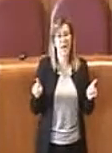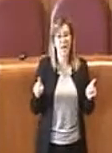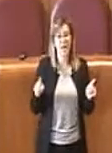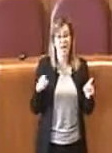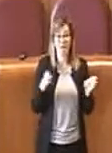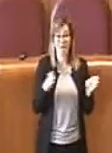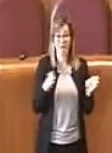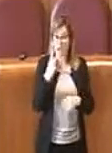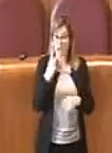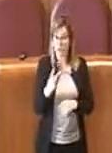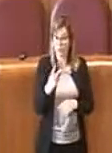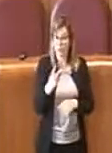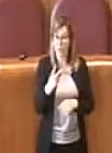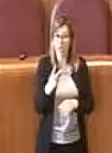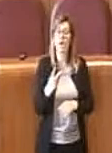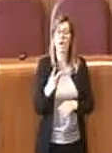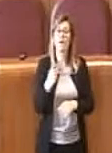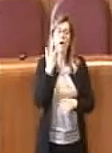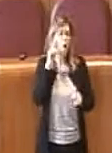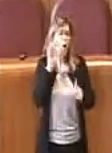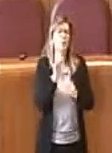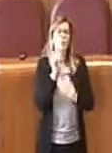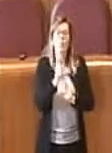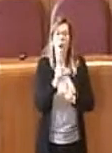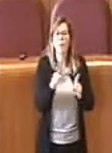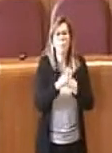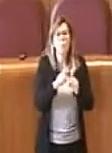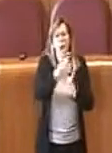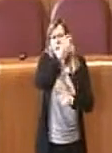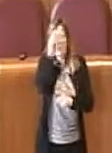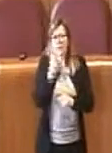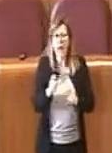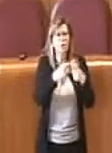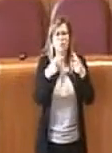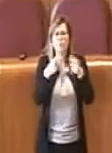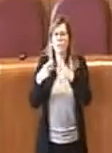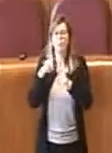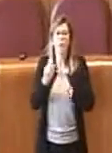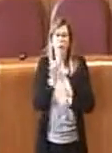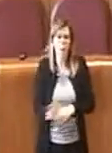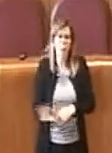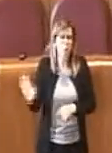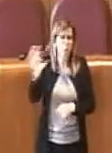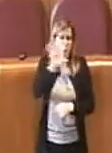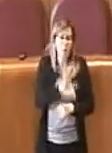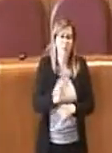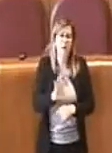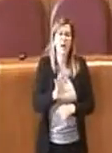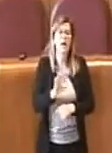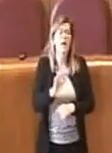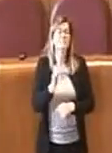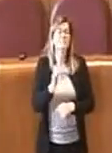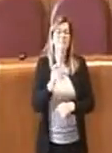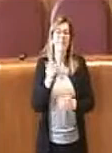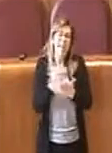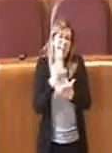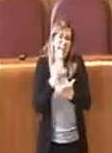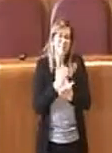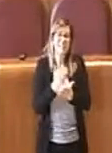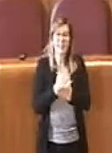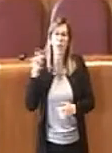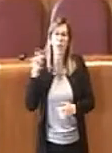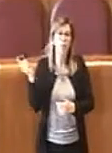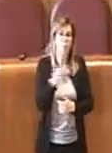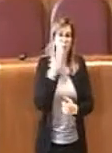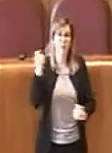erta come stanno facendo praticamente tutte le città italiane e tutte le città europee evitare che tutti tornassero ad utilizzare il mezzo privato a